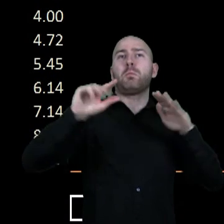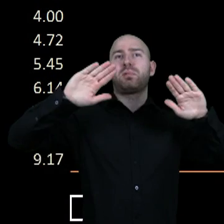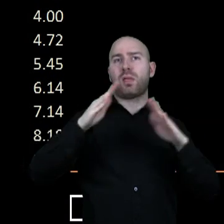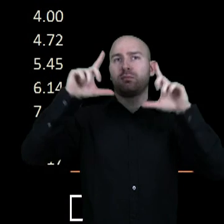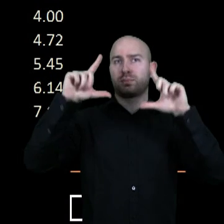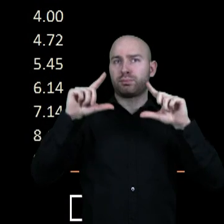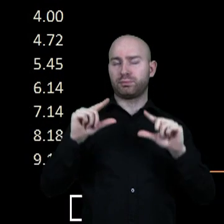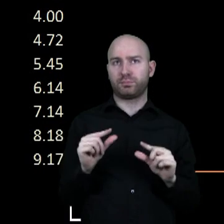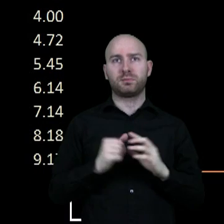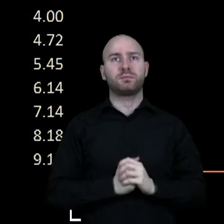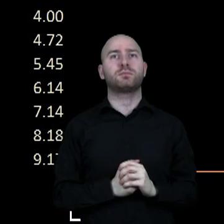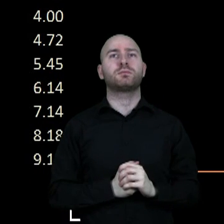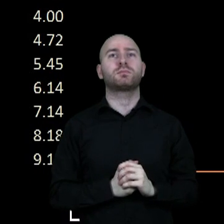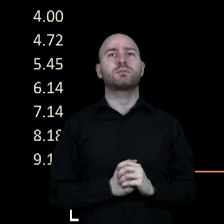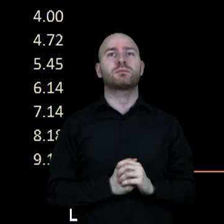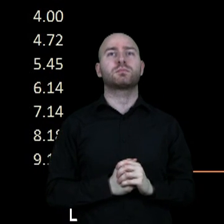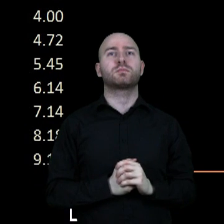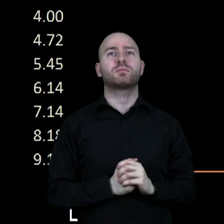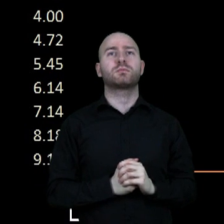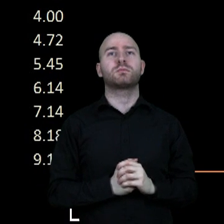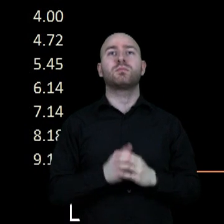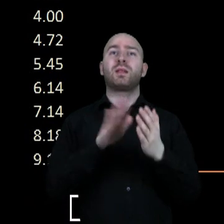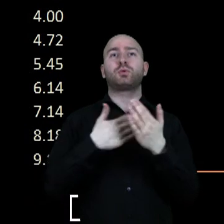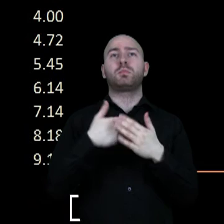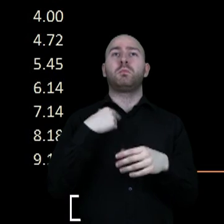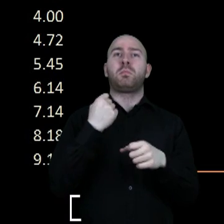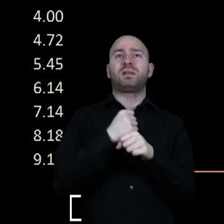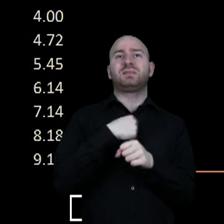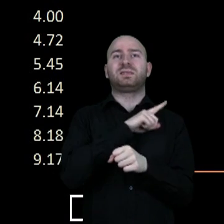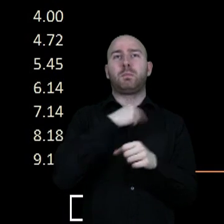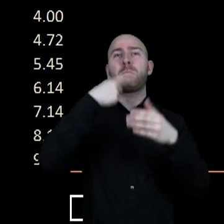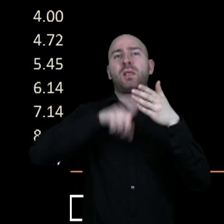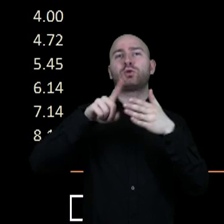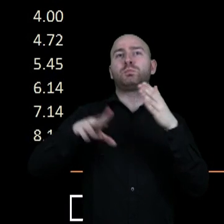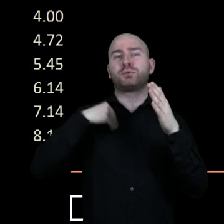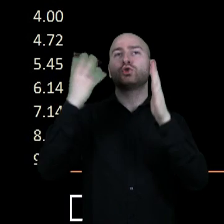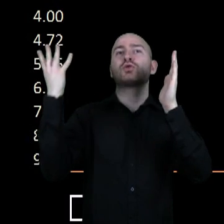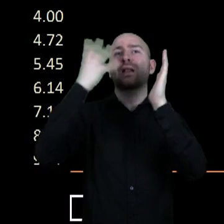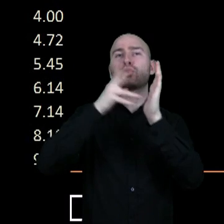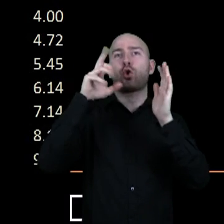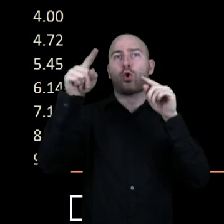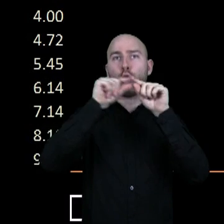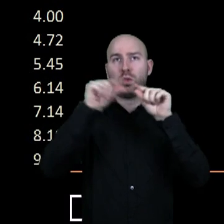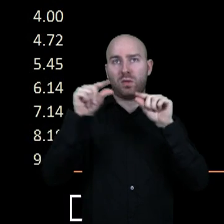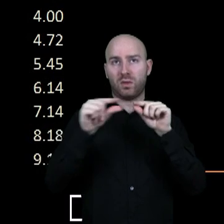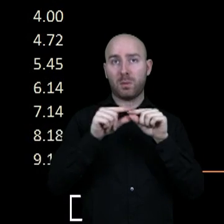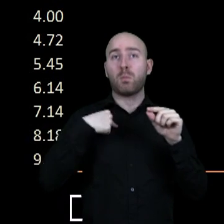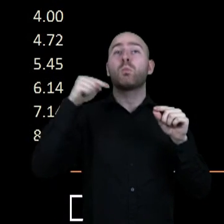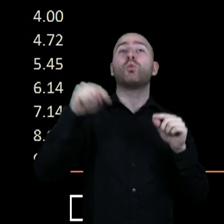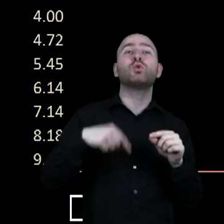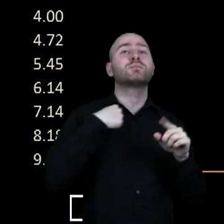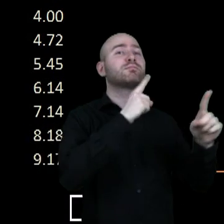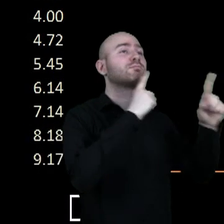około 3 tysięcy linijek kodu. Gdyby pracował sam, pewnie napisałby 4 tysiące linijek, lecz tu traci czas na